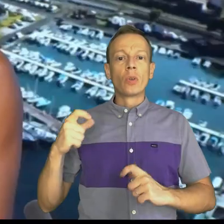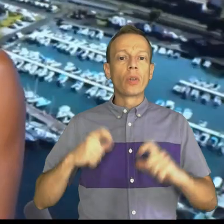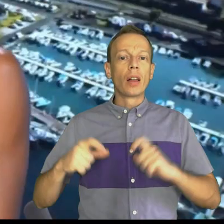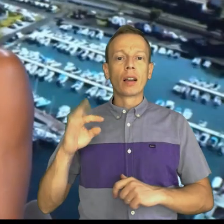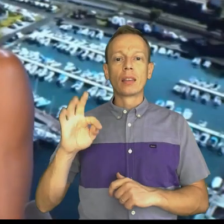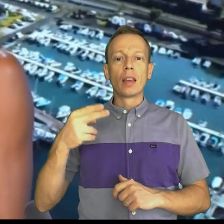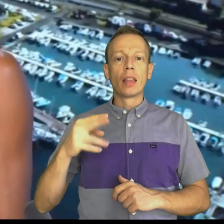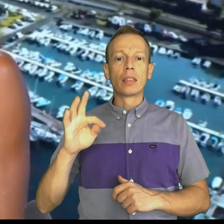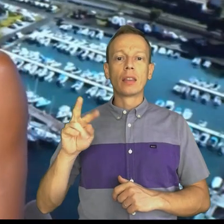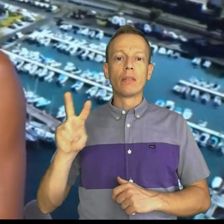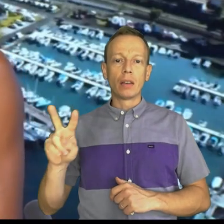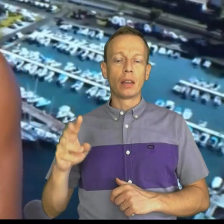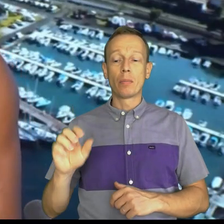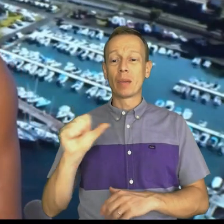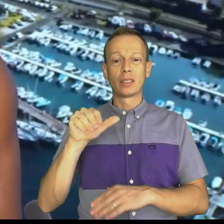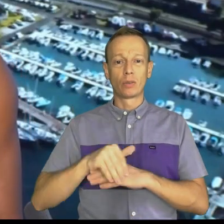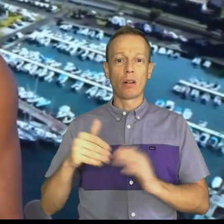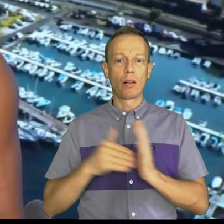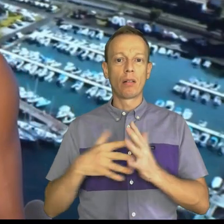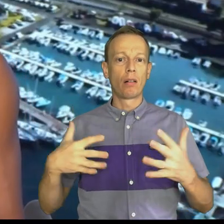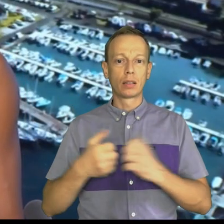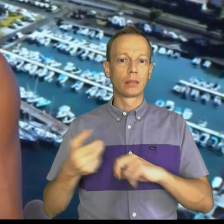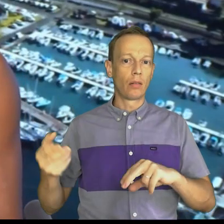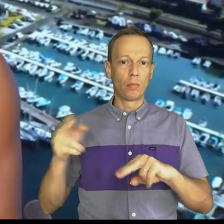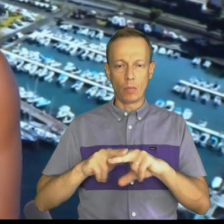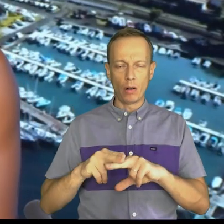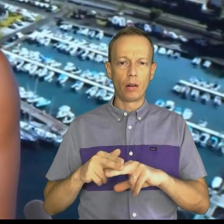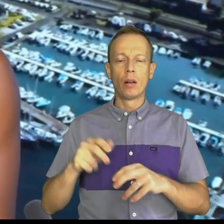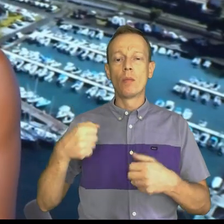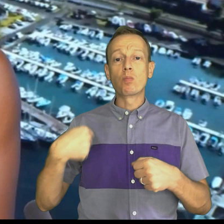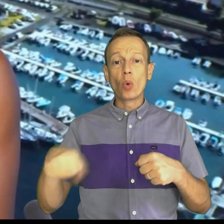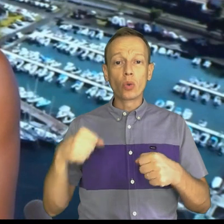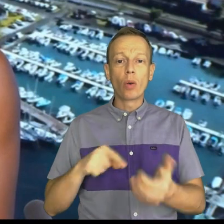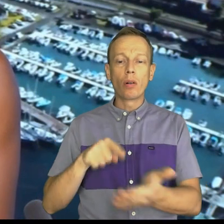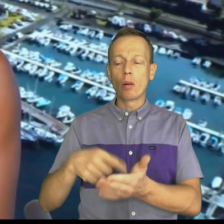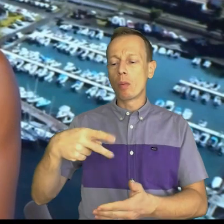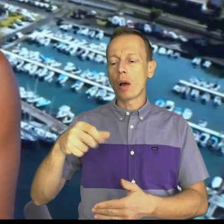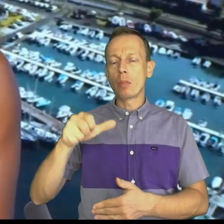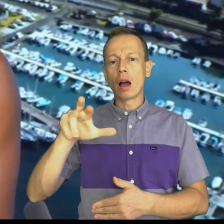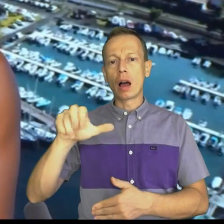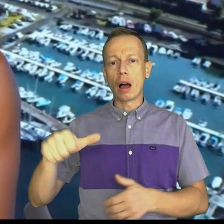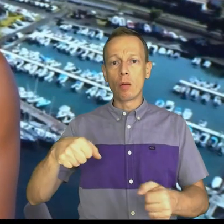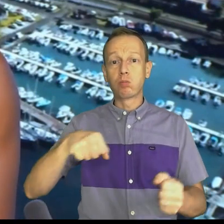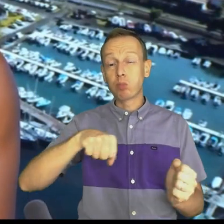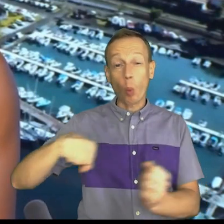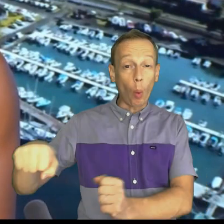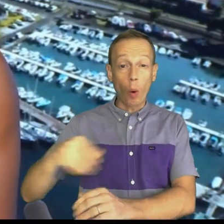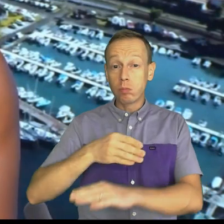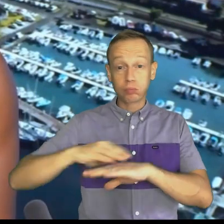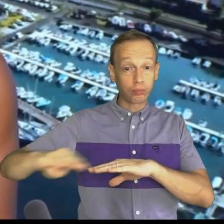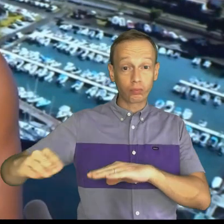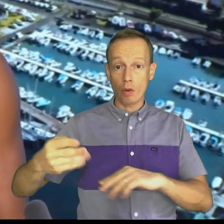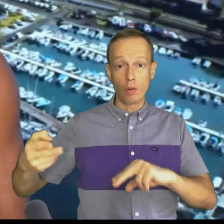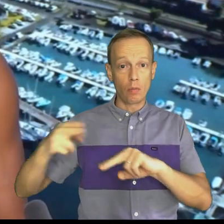ce fait divers, selon nos confrères de TNTV, la route a fait un nouveau mort mardi soir. L'homme aurait perdu le contrôle de sa moto à Papara et a fait,